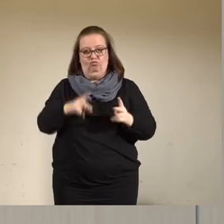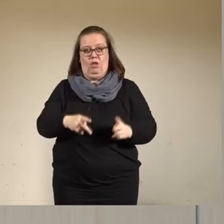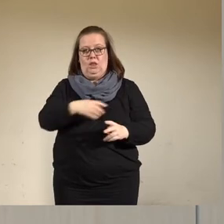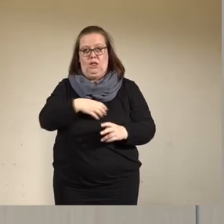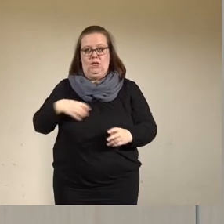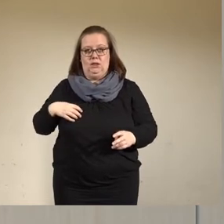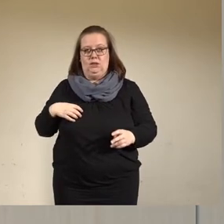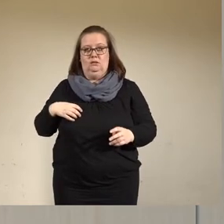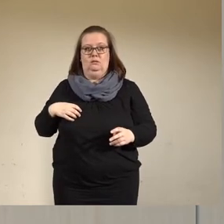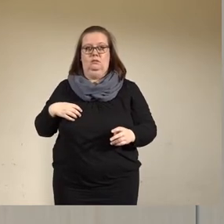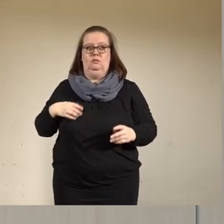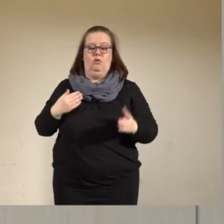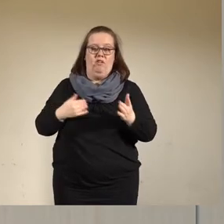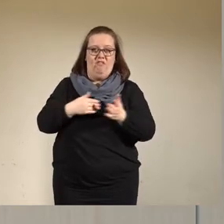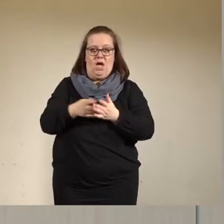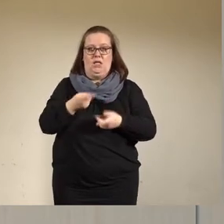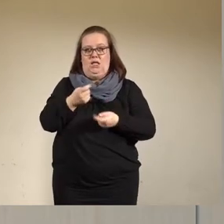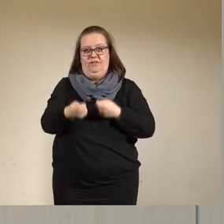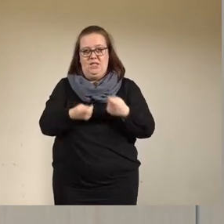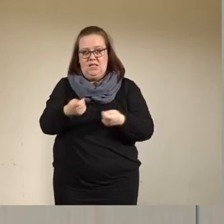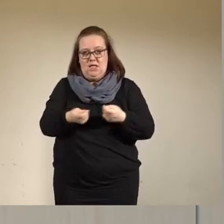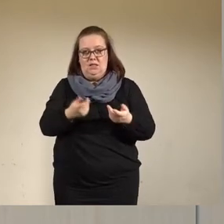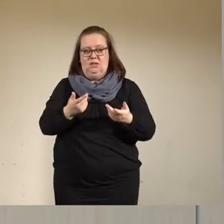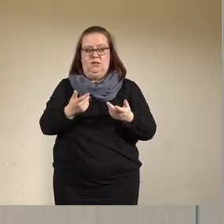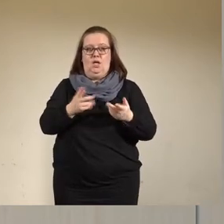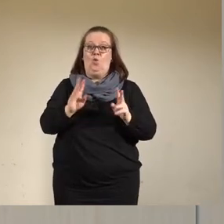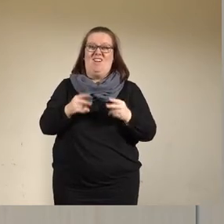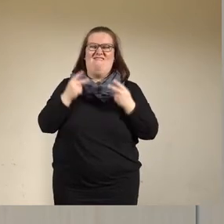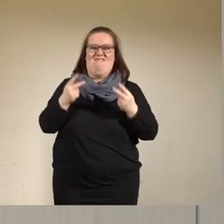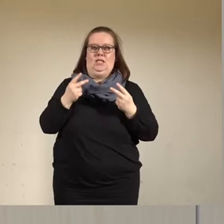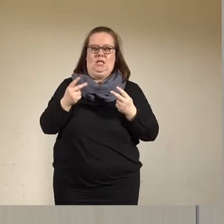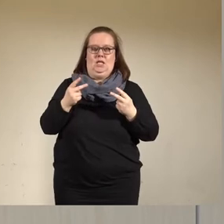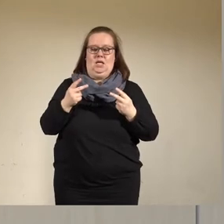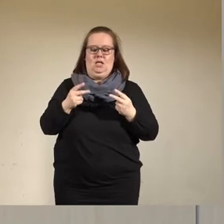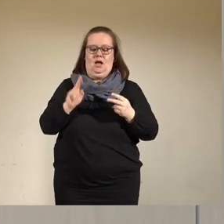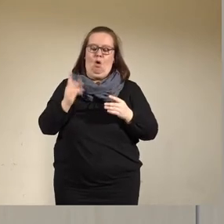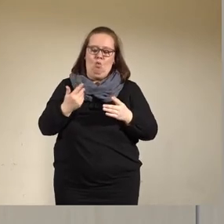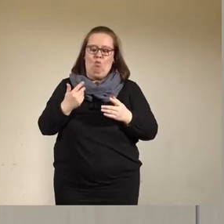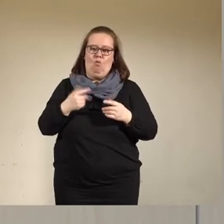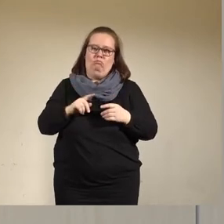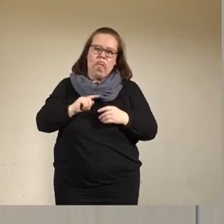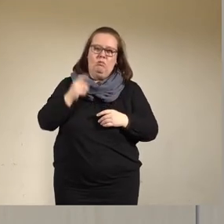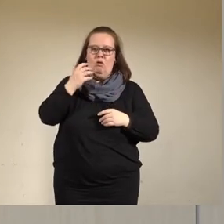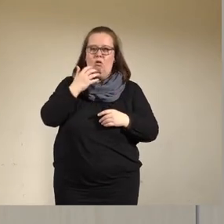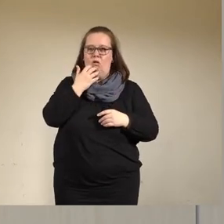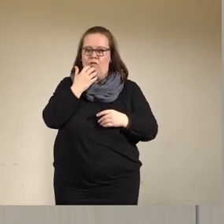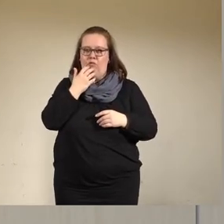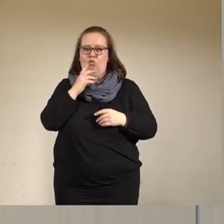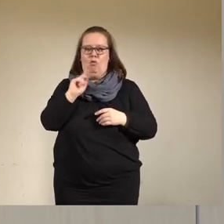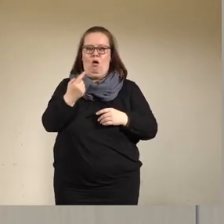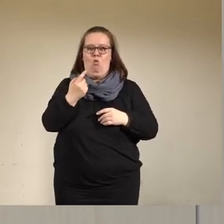Dresden, weiter zu investieren. Ein ganz wichtiges Signal, und ich glaube auch ein Stück Hoffnung, was wir in